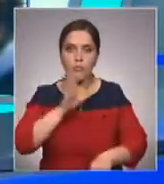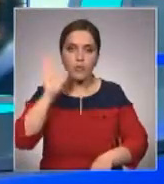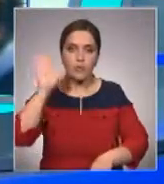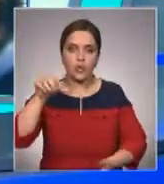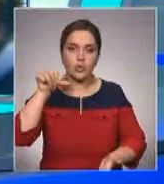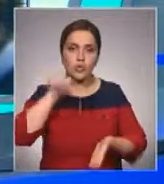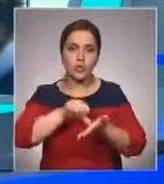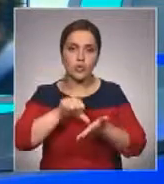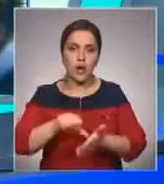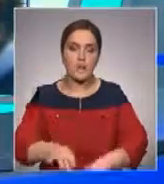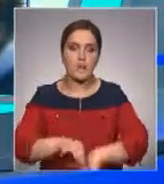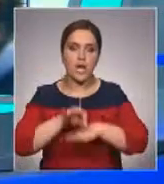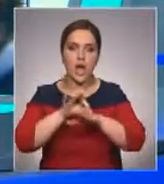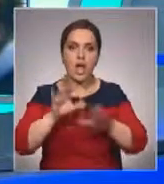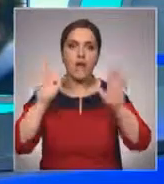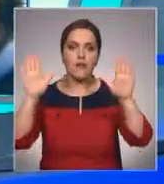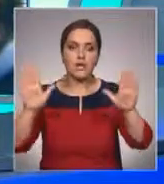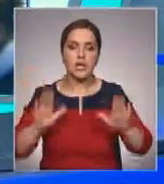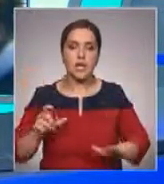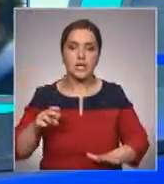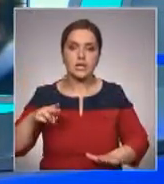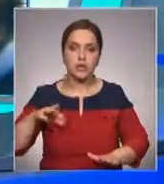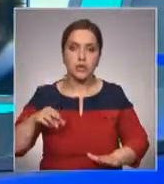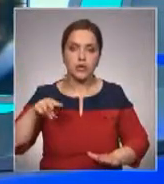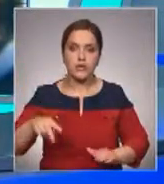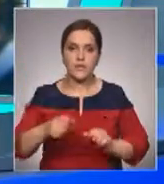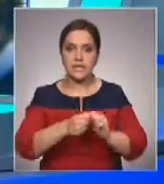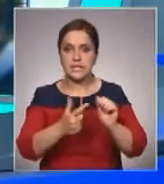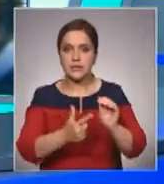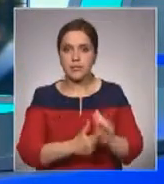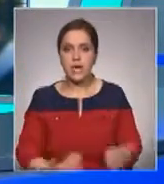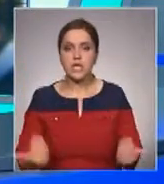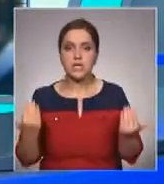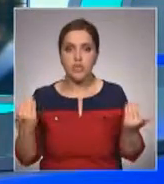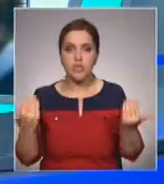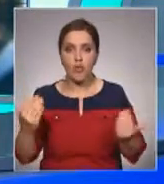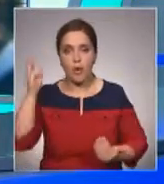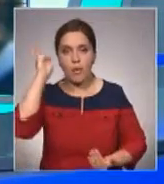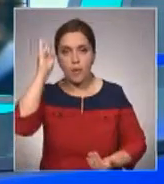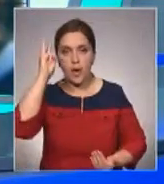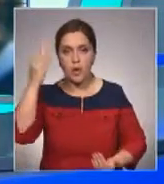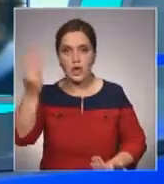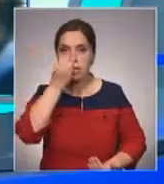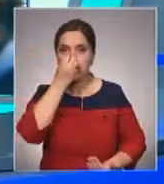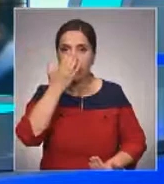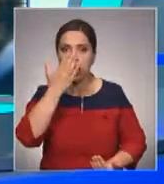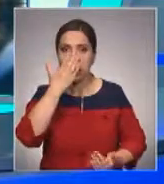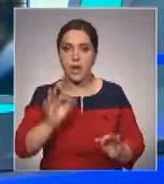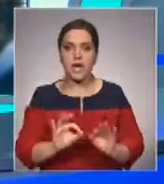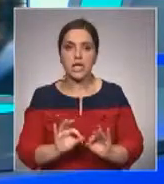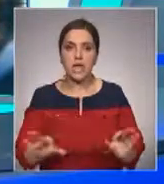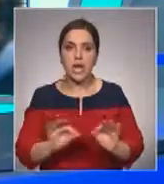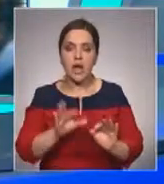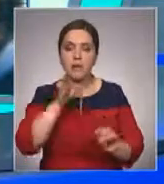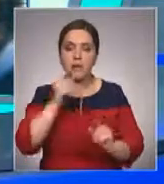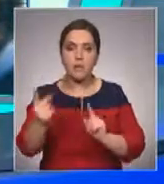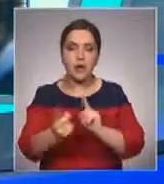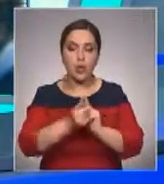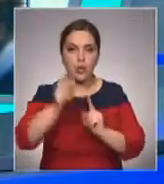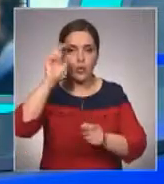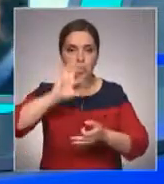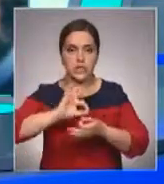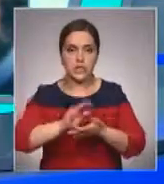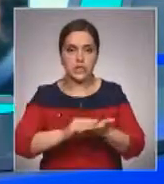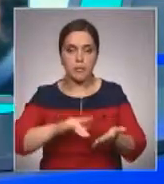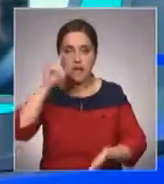максимального содействия в проведении выставки Экспо-2017. Об этом сегодня посол страны Масаёси Камахора говорил во время встречи с